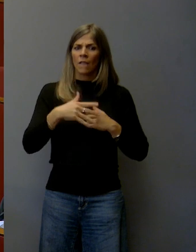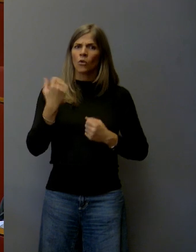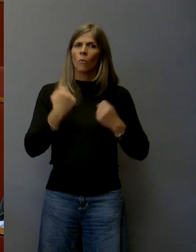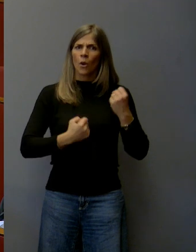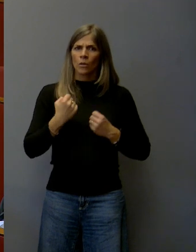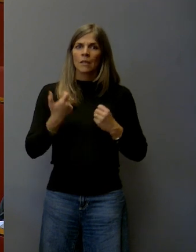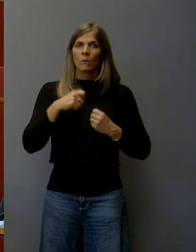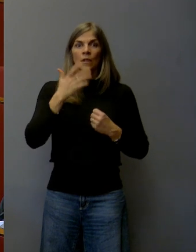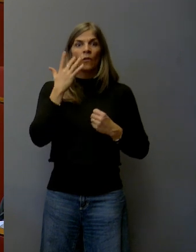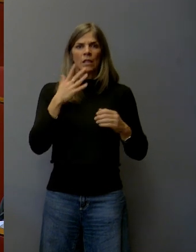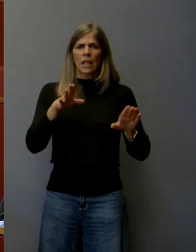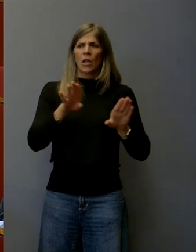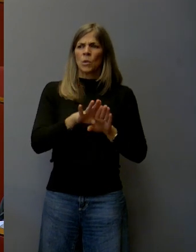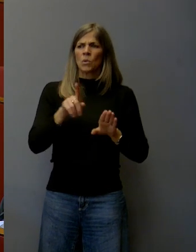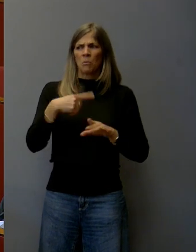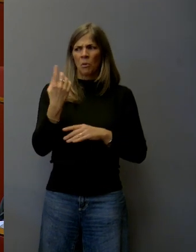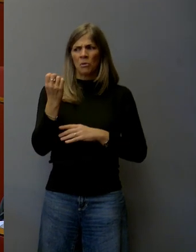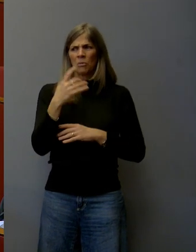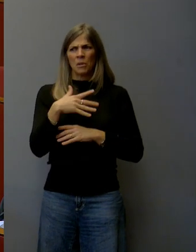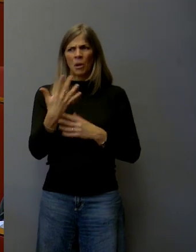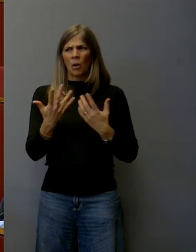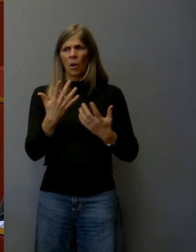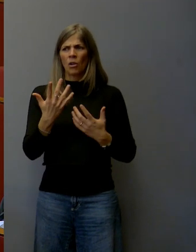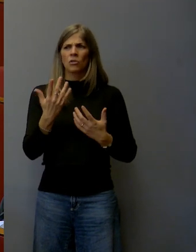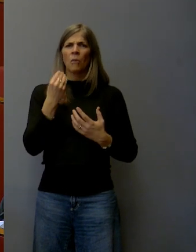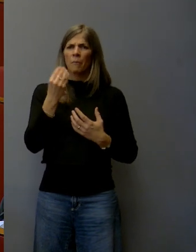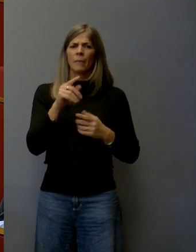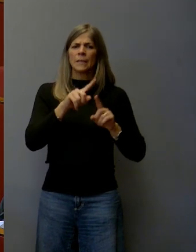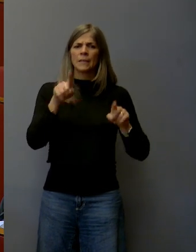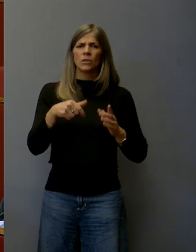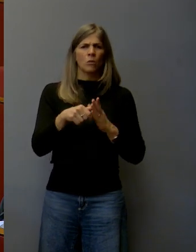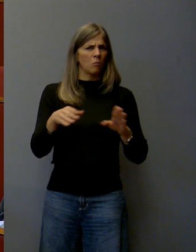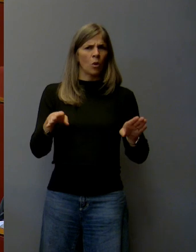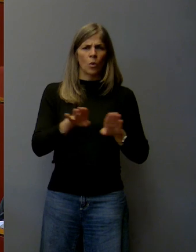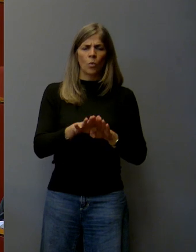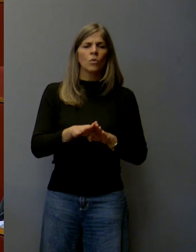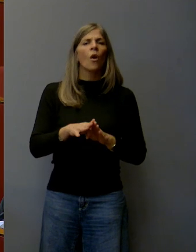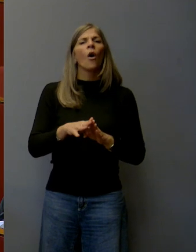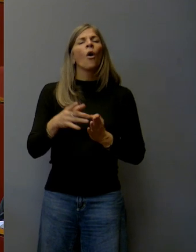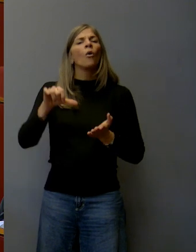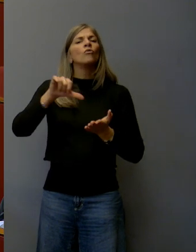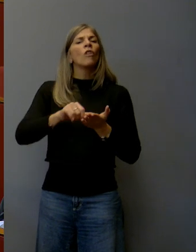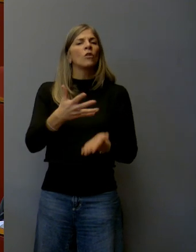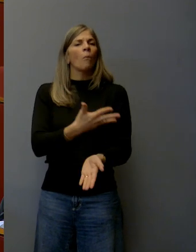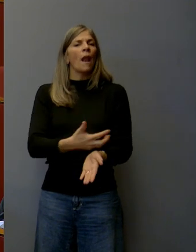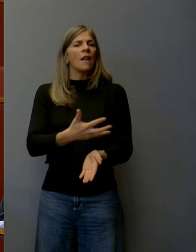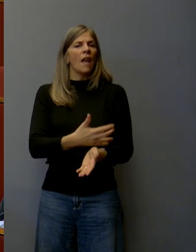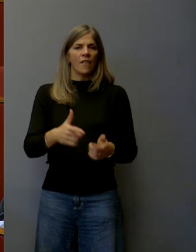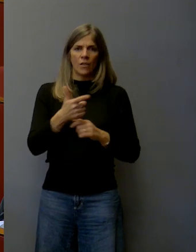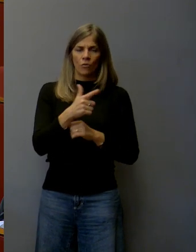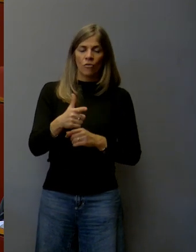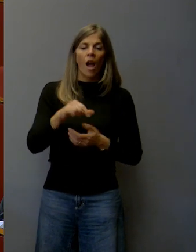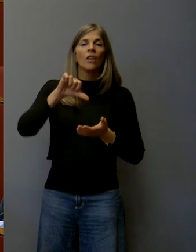non ricordo Poi com'è andata la vicenda ma temo che l'abbiano anche chiuso quello non c'è un centro prelievi non c'è un centro anziani